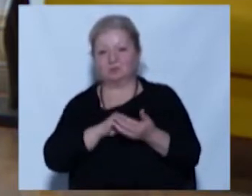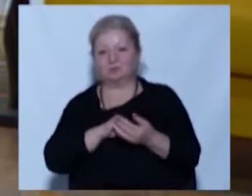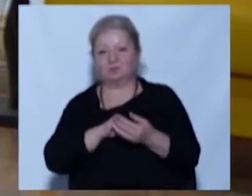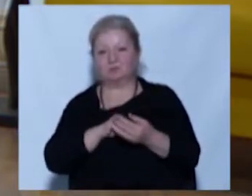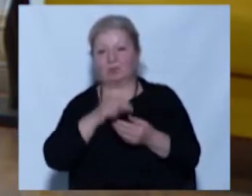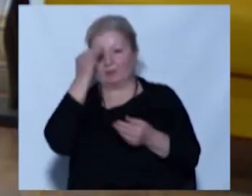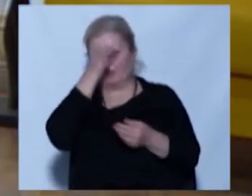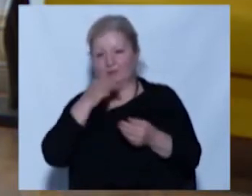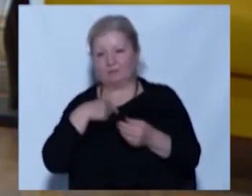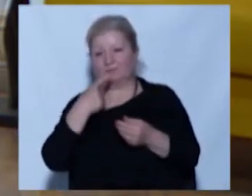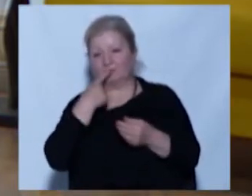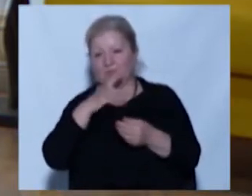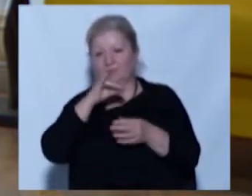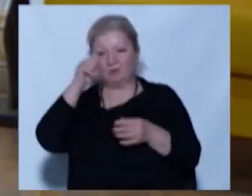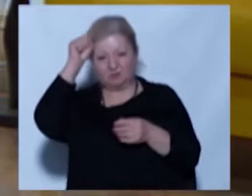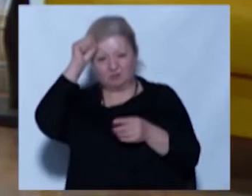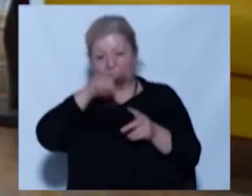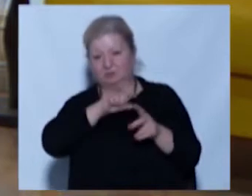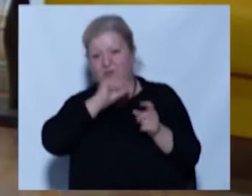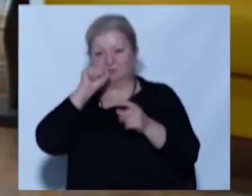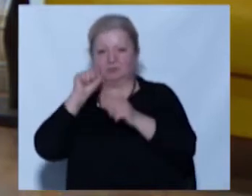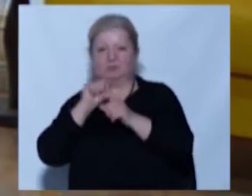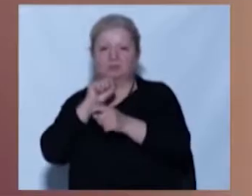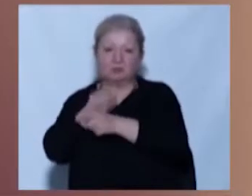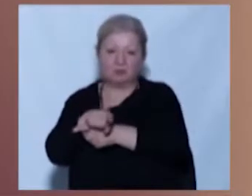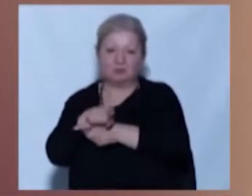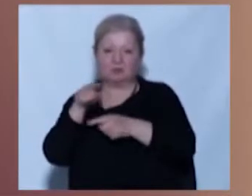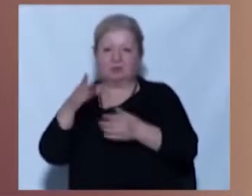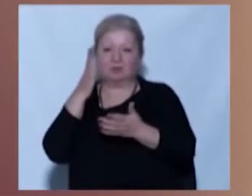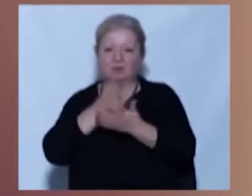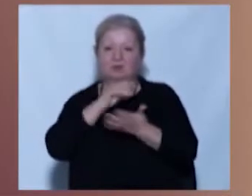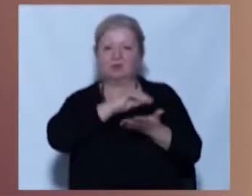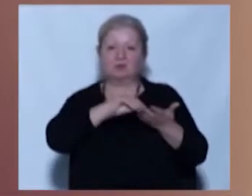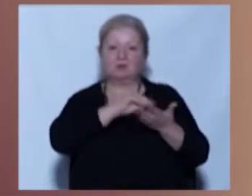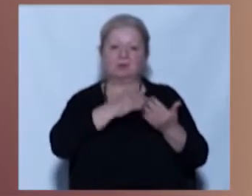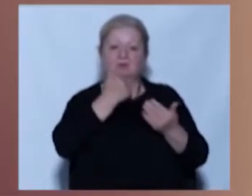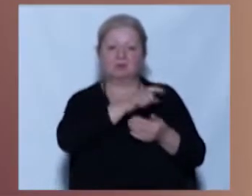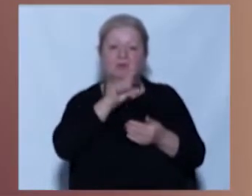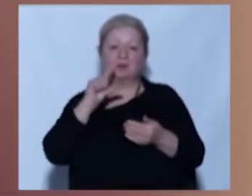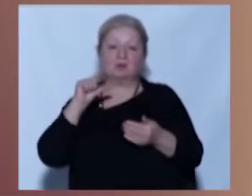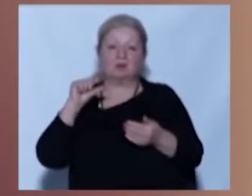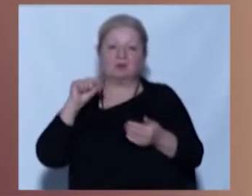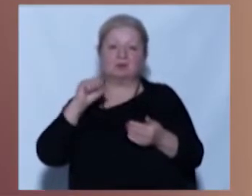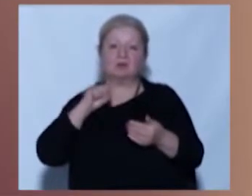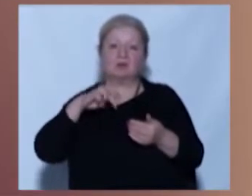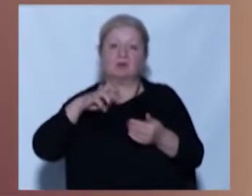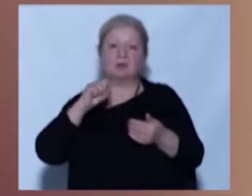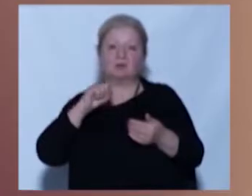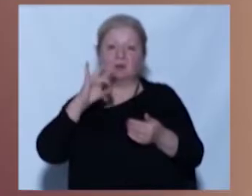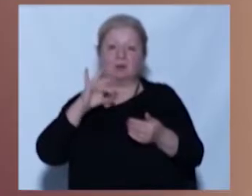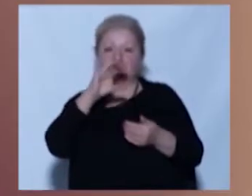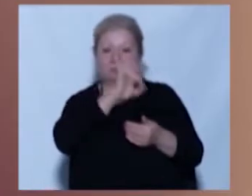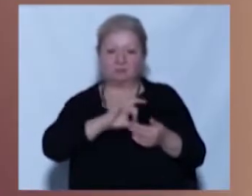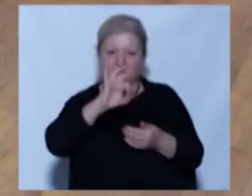სასულიერო ტერმინოლოგიით, რადგანაც ეს ყველაფერი ღვთისგან არ აქვს დავალებული მას და რომ არ აღწეროს თამარის ასეთი